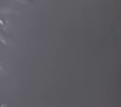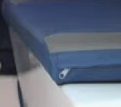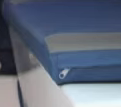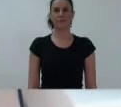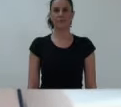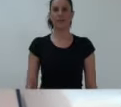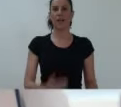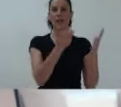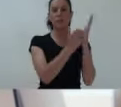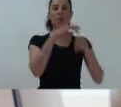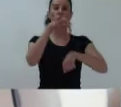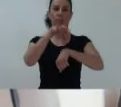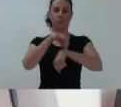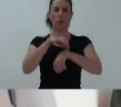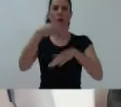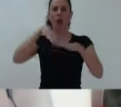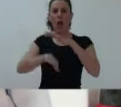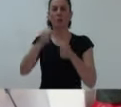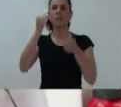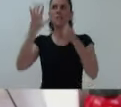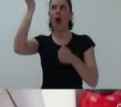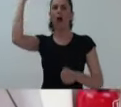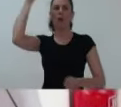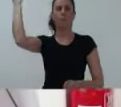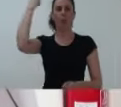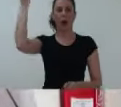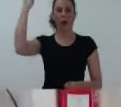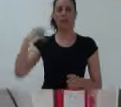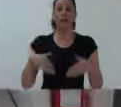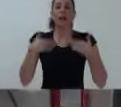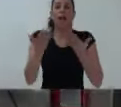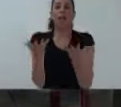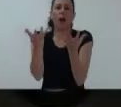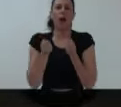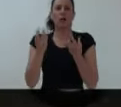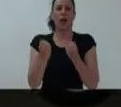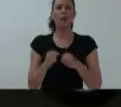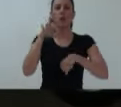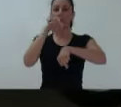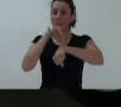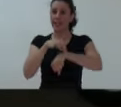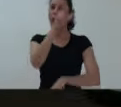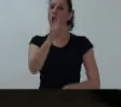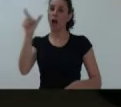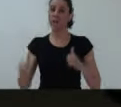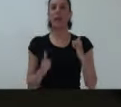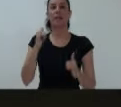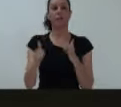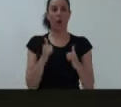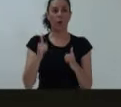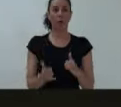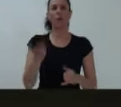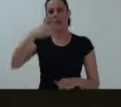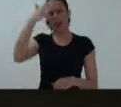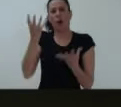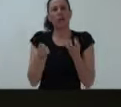القسم الطبي ويحوي سيارة إسعاف لتلبية الحاجات الطبية للأشخاص